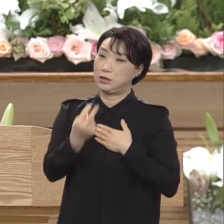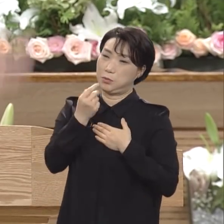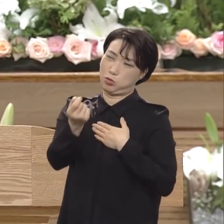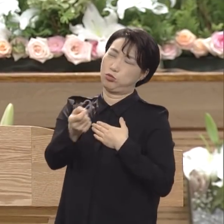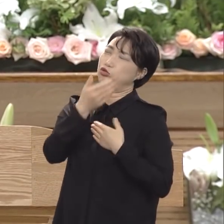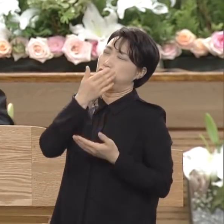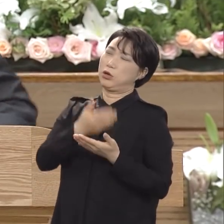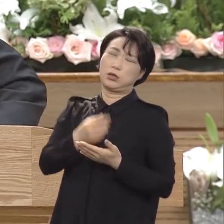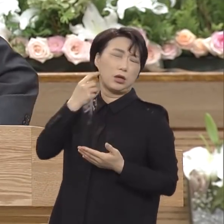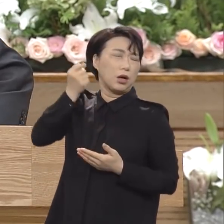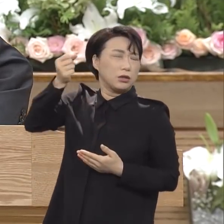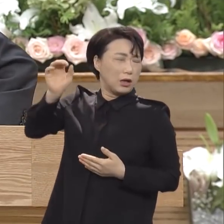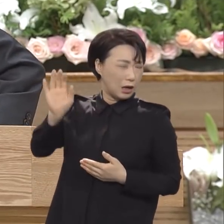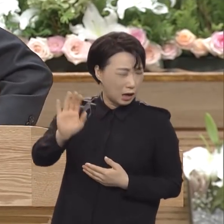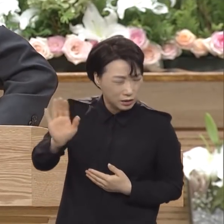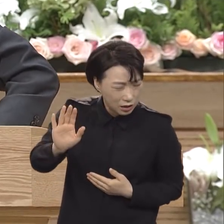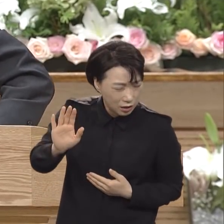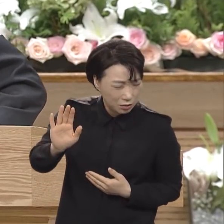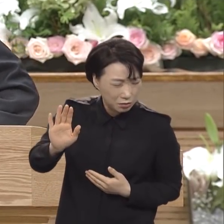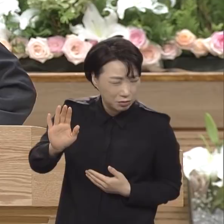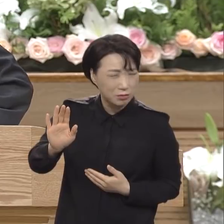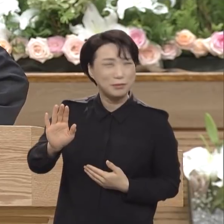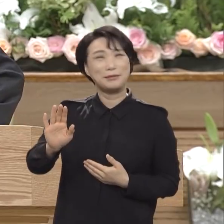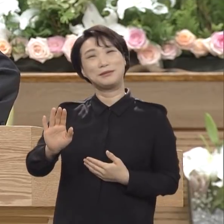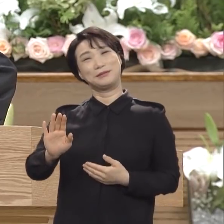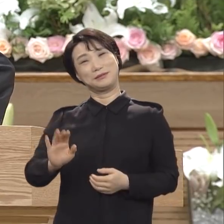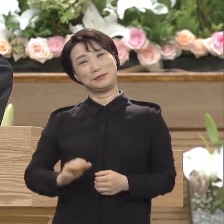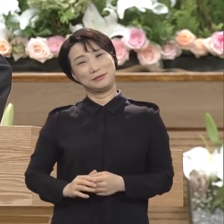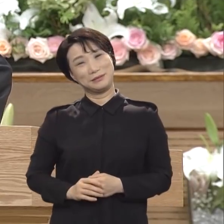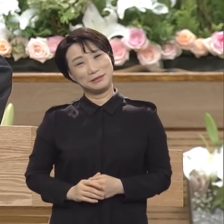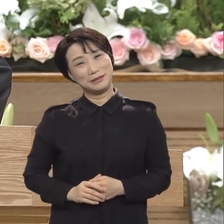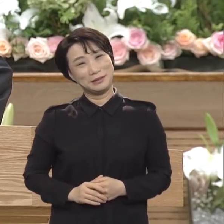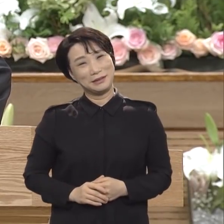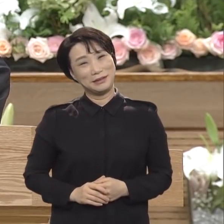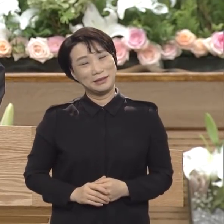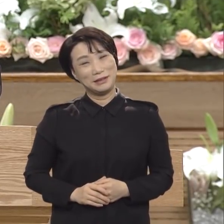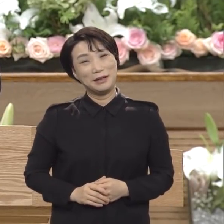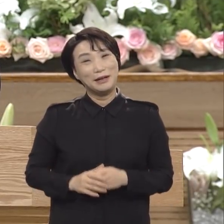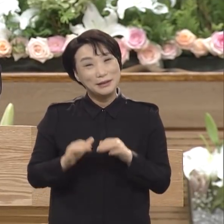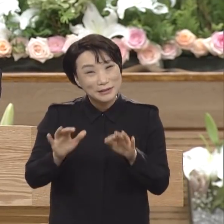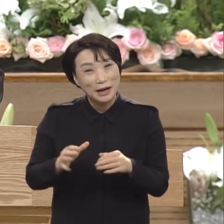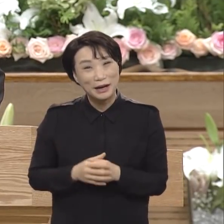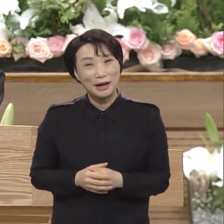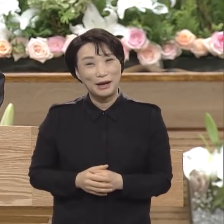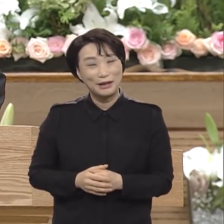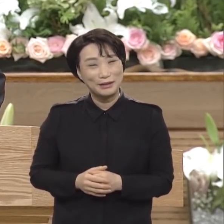생명을 조금도 귀한 것으로 여기지 아니한다.